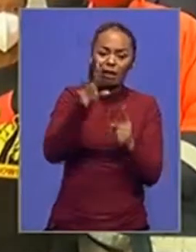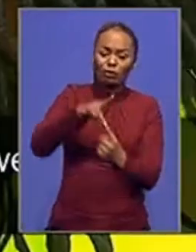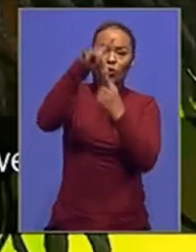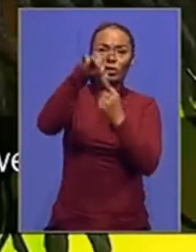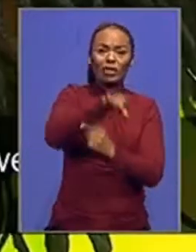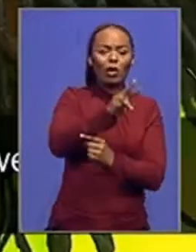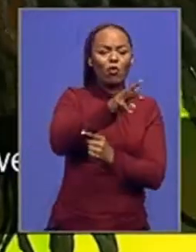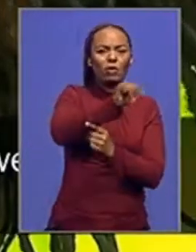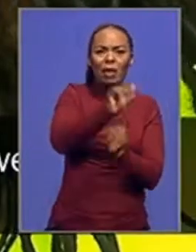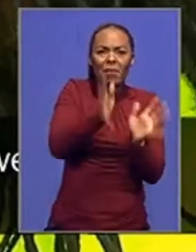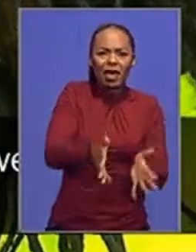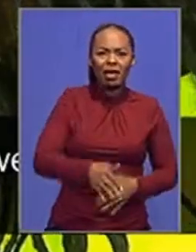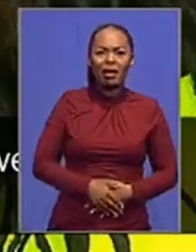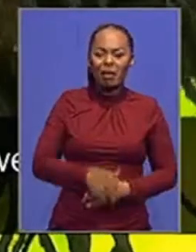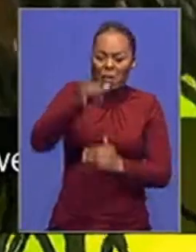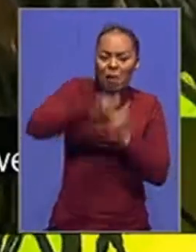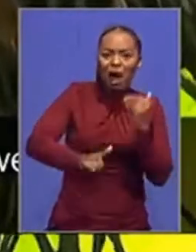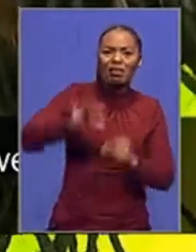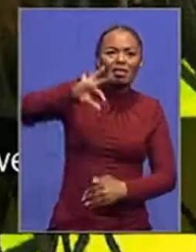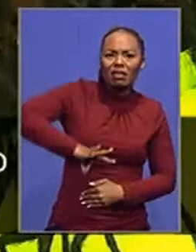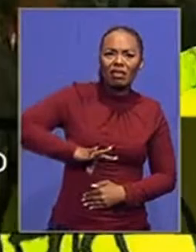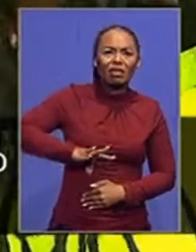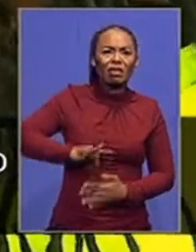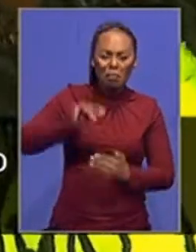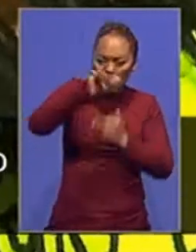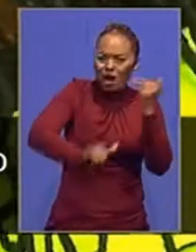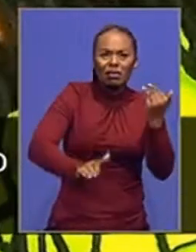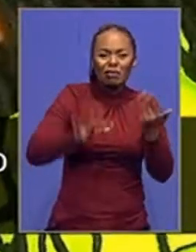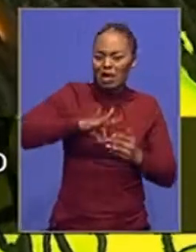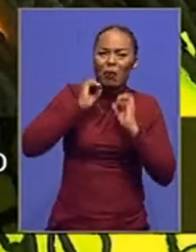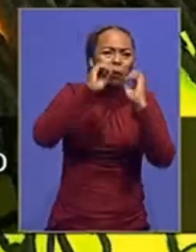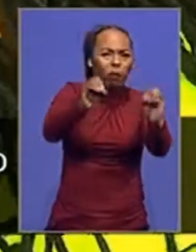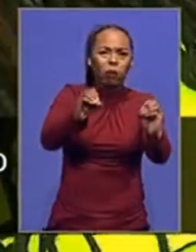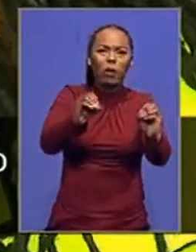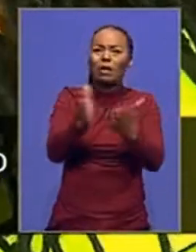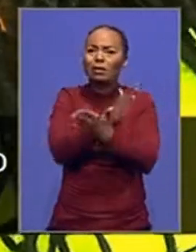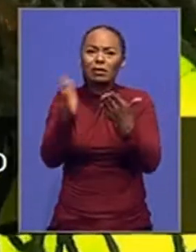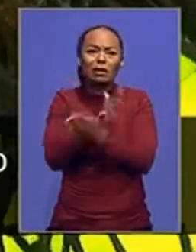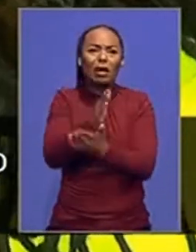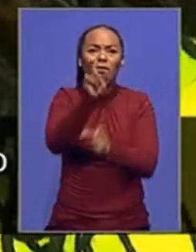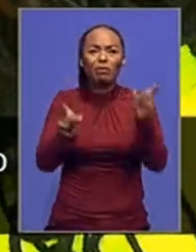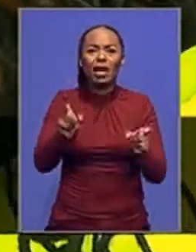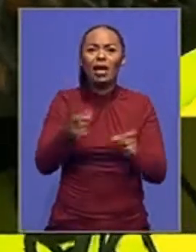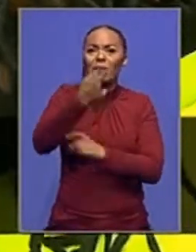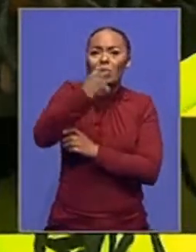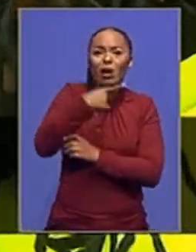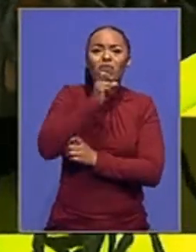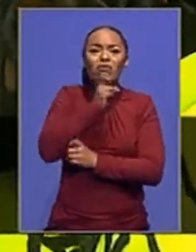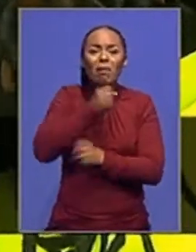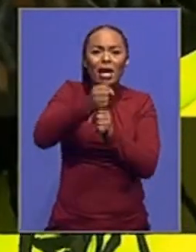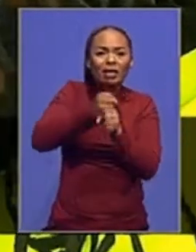NUMSA inyanga iphelile khange basinike nalo mali kunabantu endibavela ubuhlungu abatyi treatment kodwa